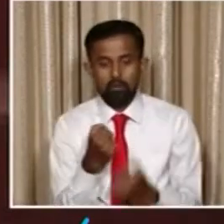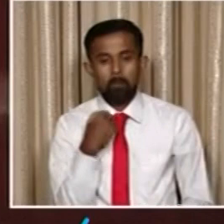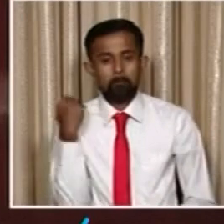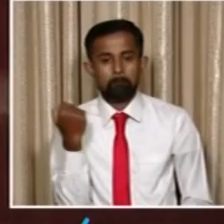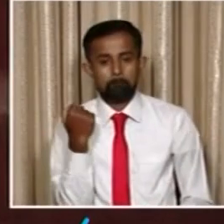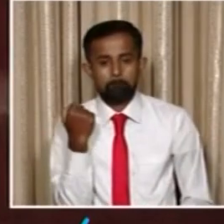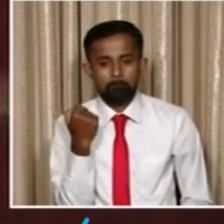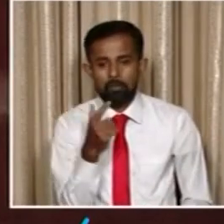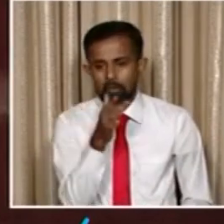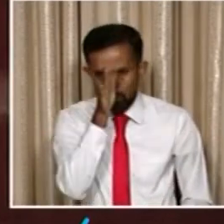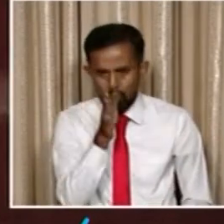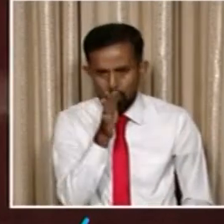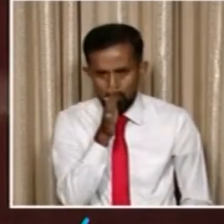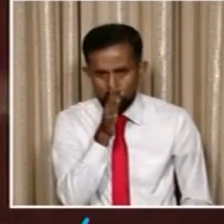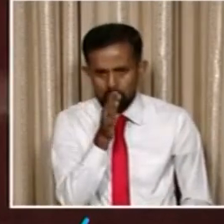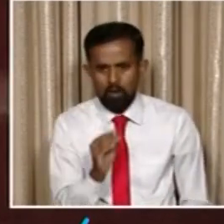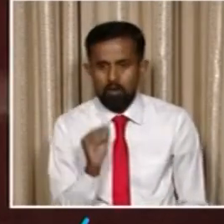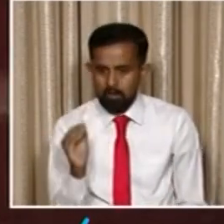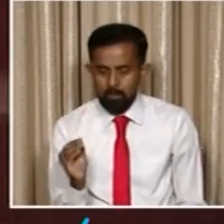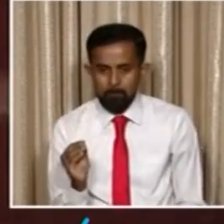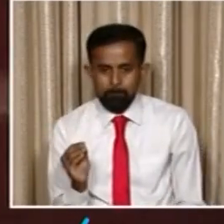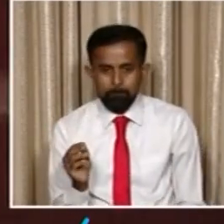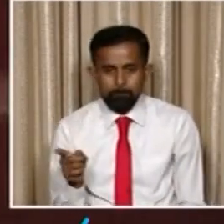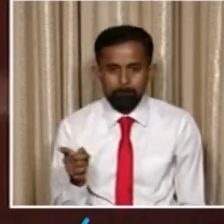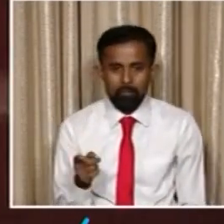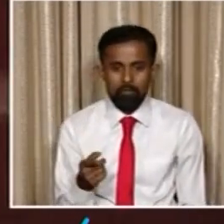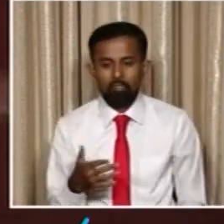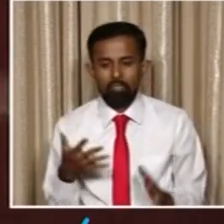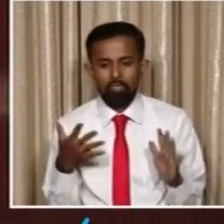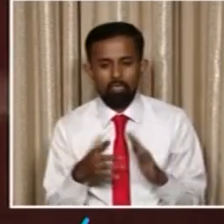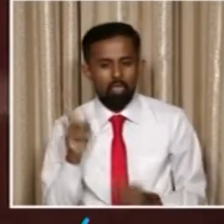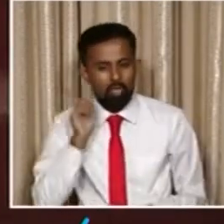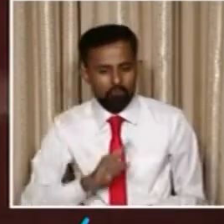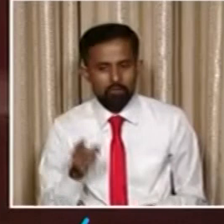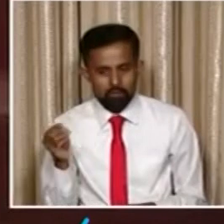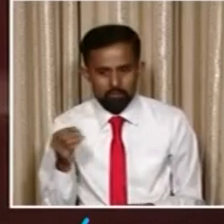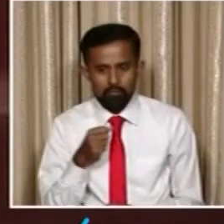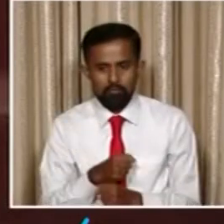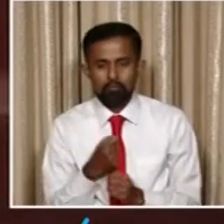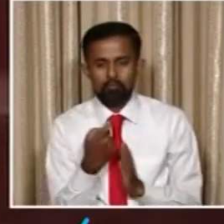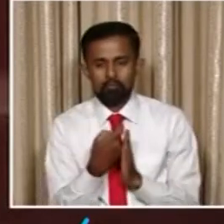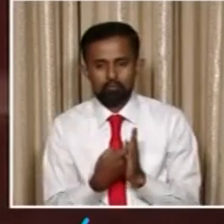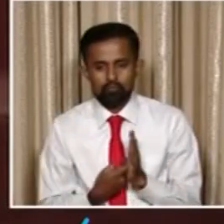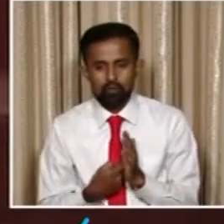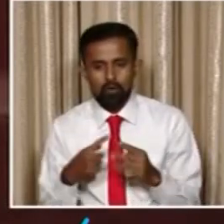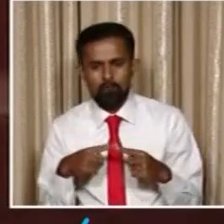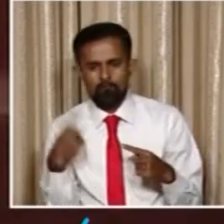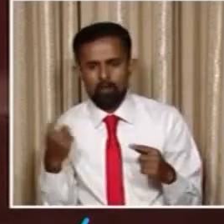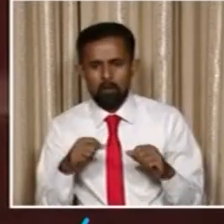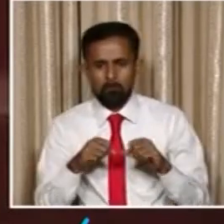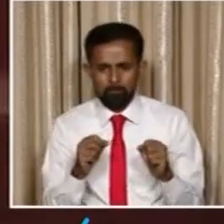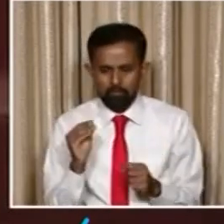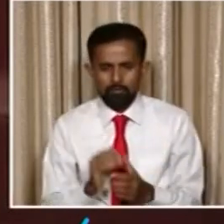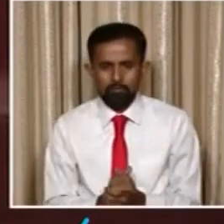සම්මේලන වංචා දූෂණ සිදු කරනවා නම් ඒවා අකාර්යක්ෂම නම් ඒවා රාජ්‍ය ප්‍රතිපත්තියෙන් පරිබාහිර ලෙස